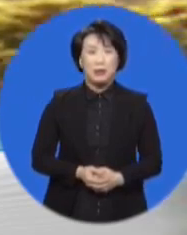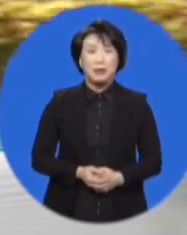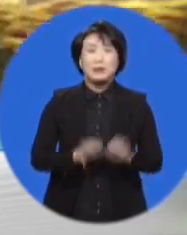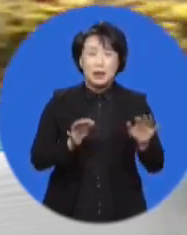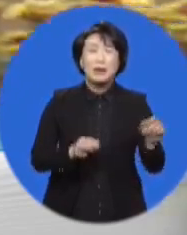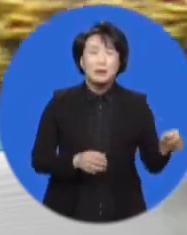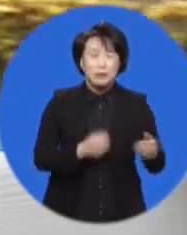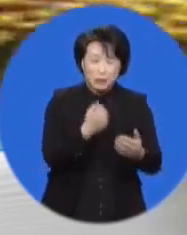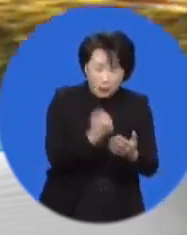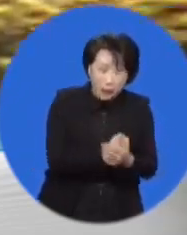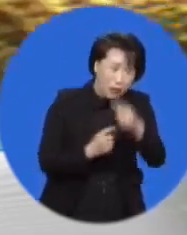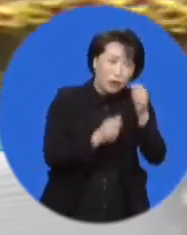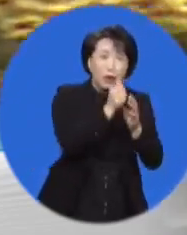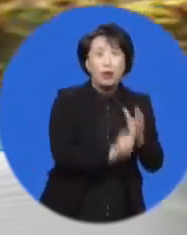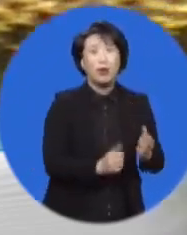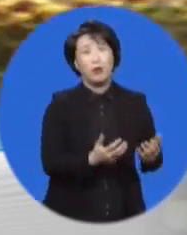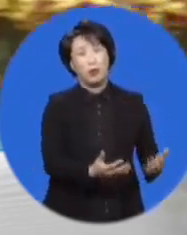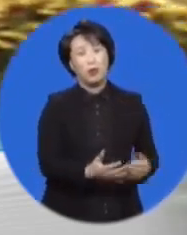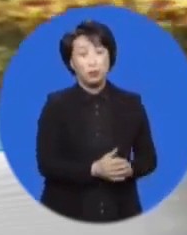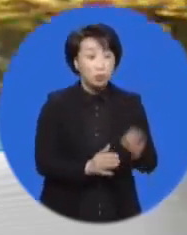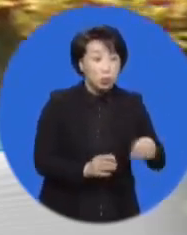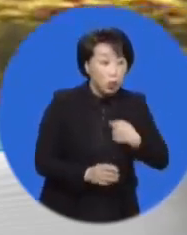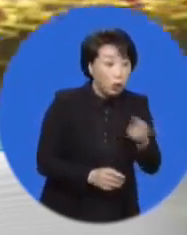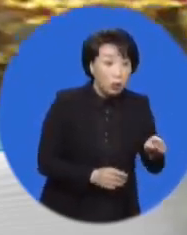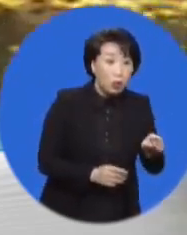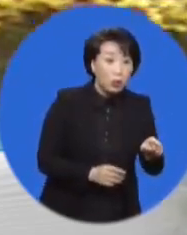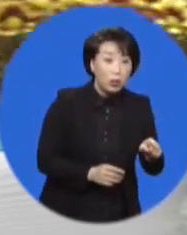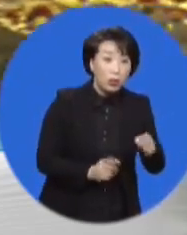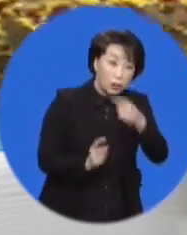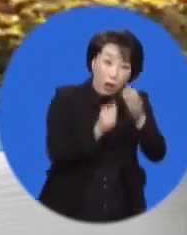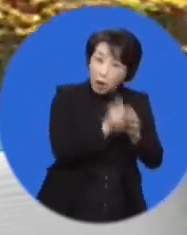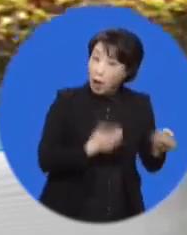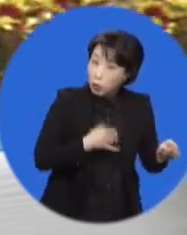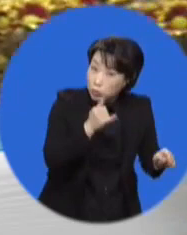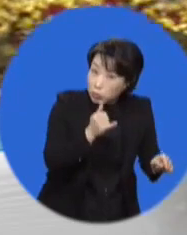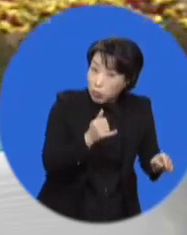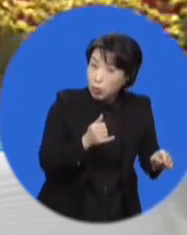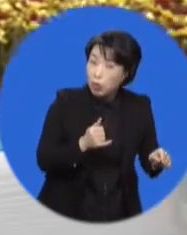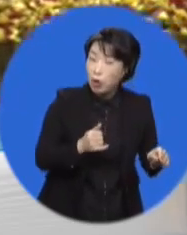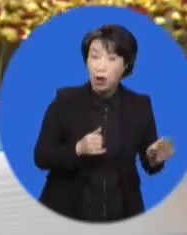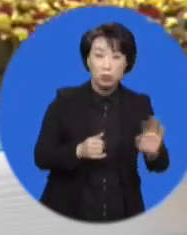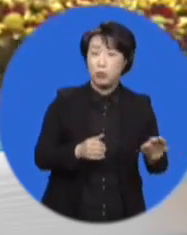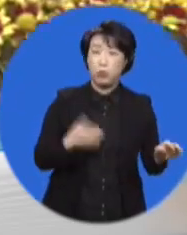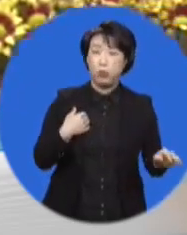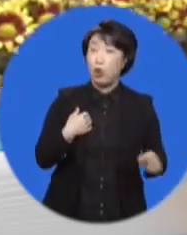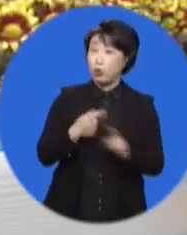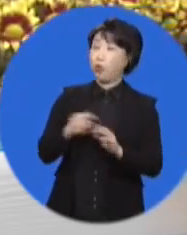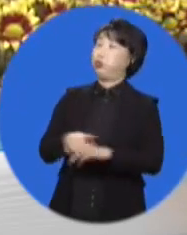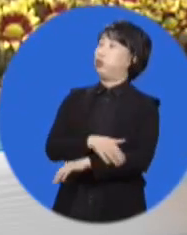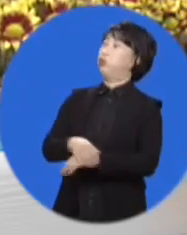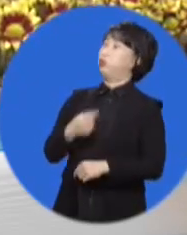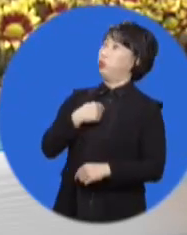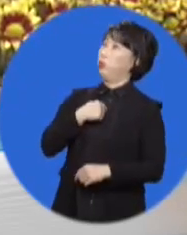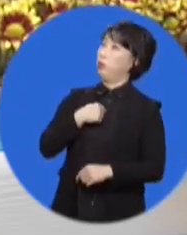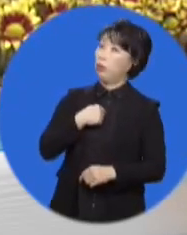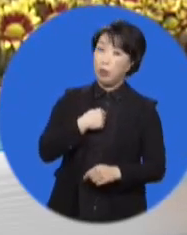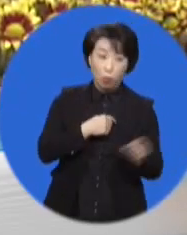어쩌다 이렇게 타락할 수 있는가? 근데 본인이 타락한 줄 압니까? 나는 그래도 교회 오잖아. 오면